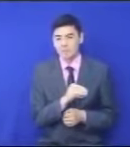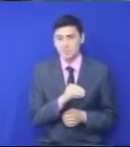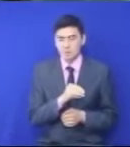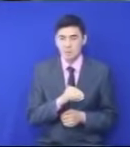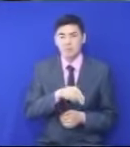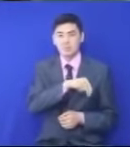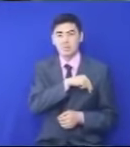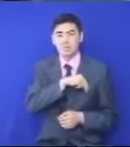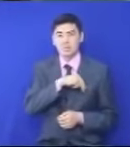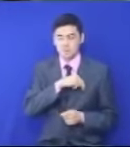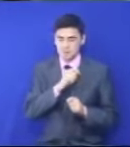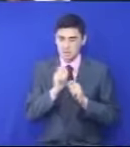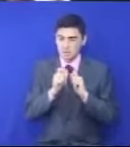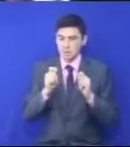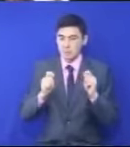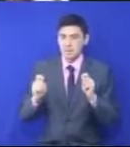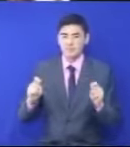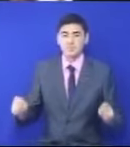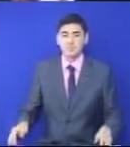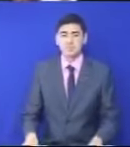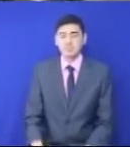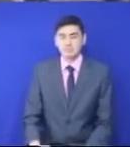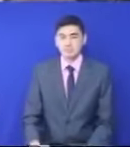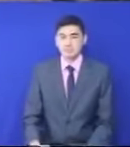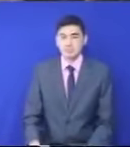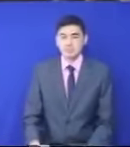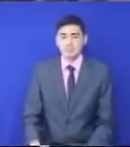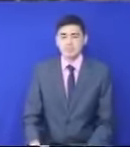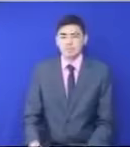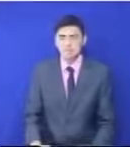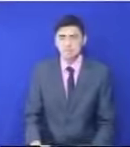нагрудные значки. Бахытгуль Казес, Маржан Нурушева, Серик Нуртаза, телеканал «Семей».